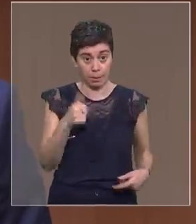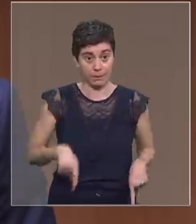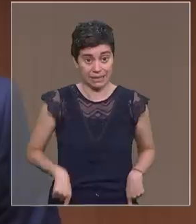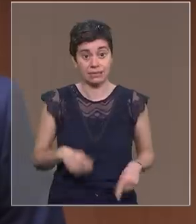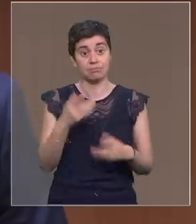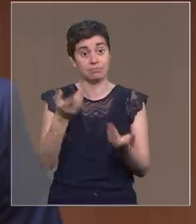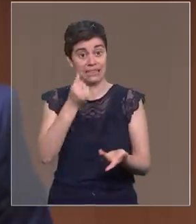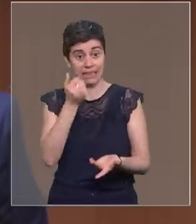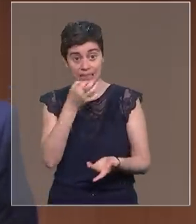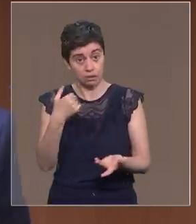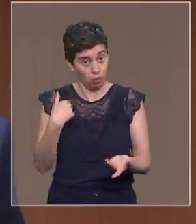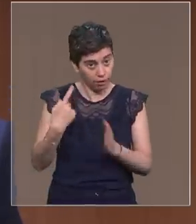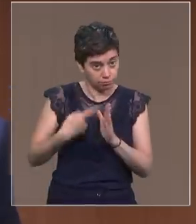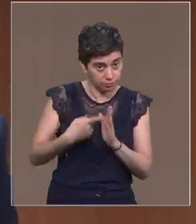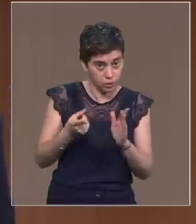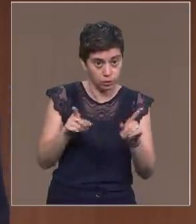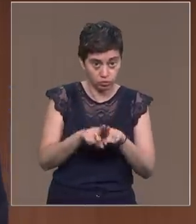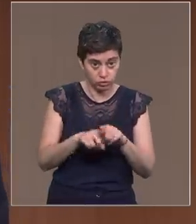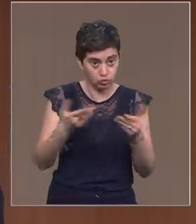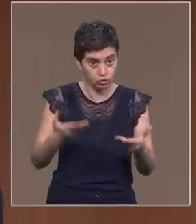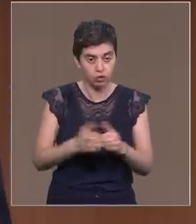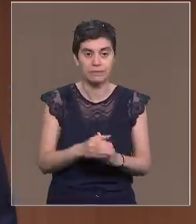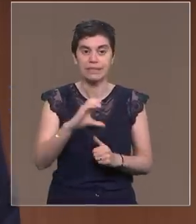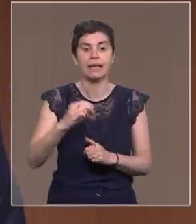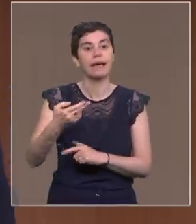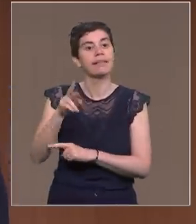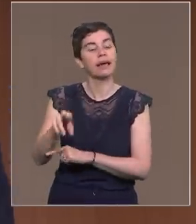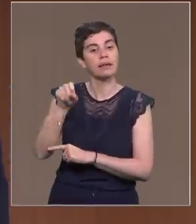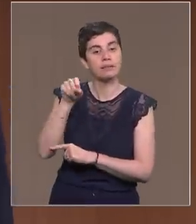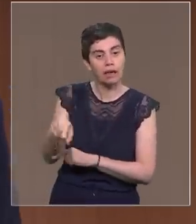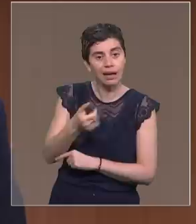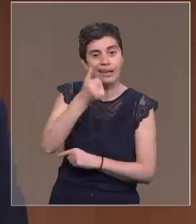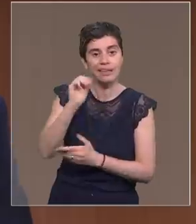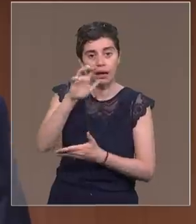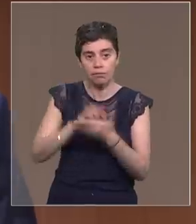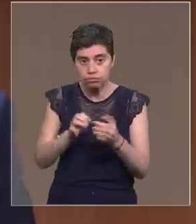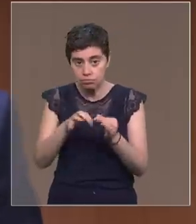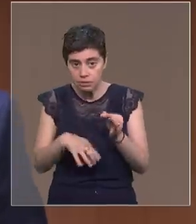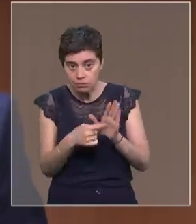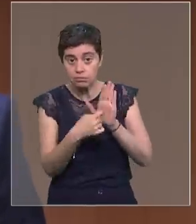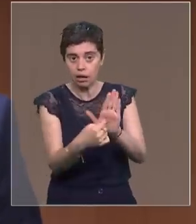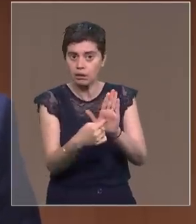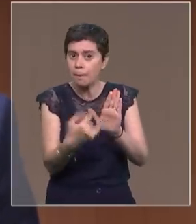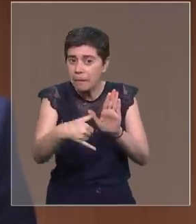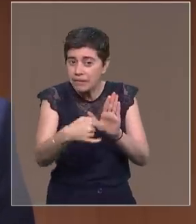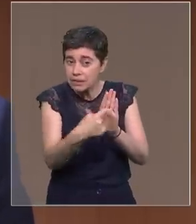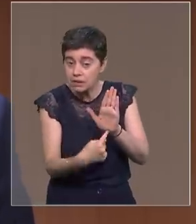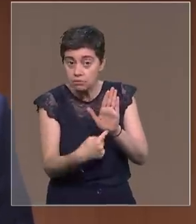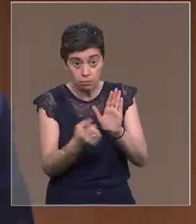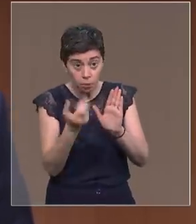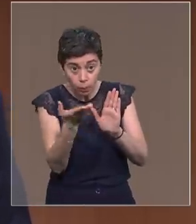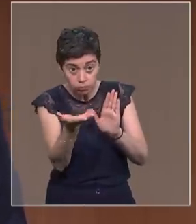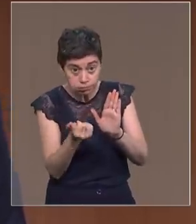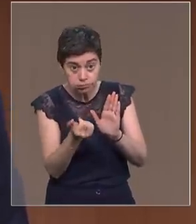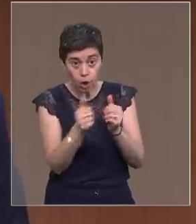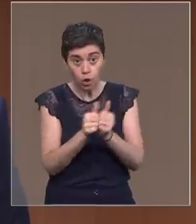tout au long de la journée, le Conseil national de la refondation, sa restitution d'hier est tout sauf un point final. C'est une invitation